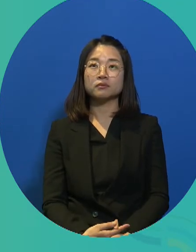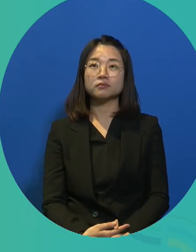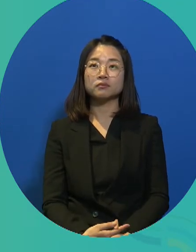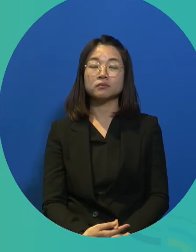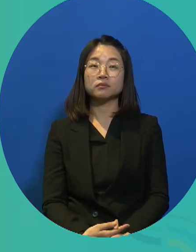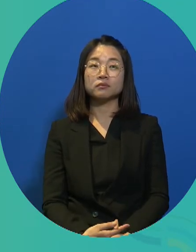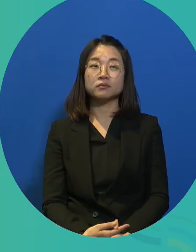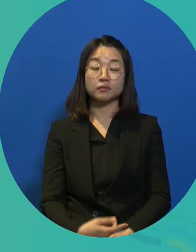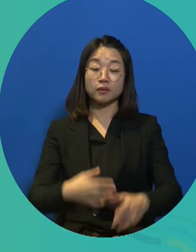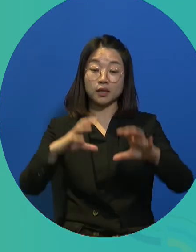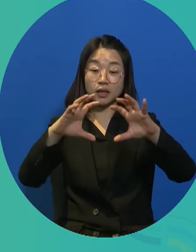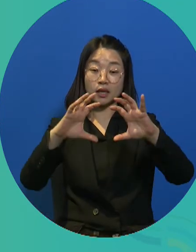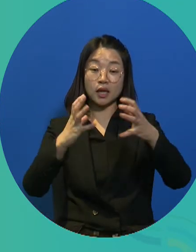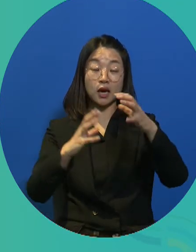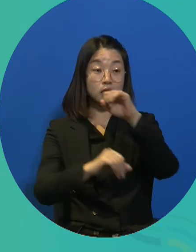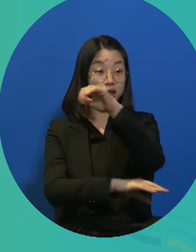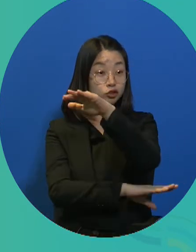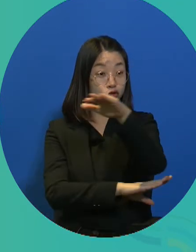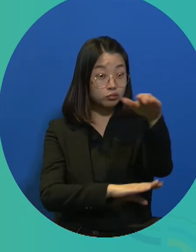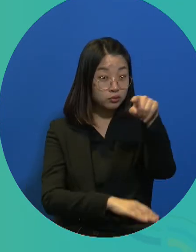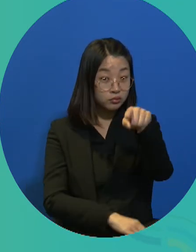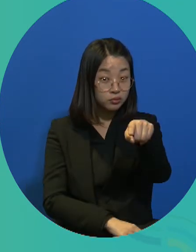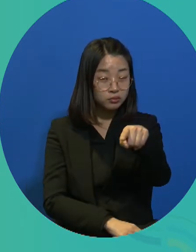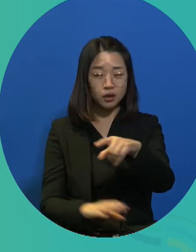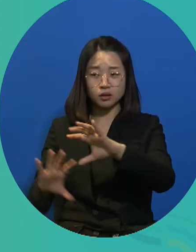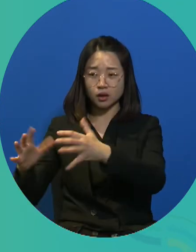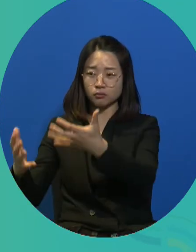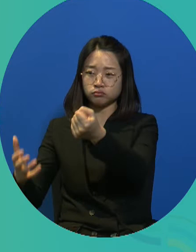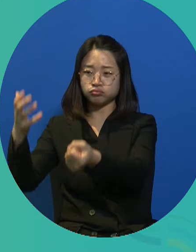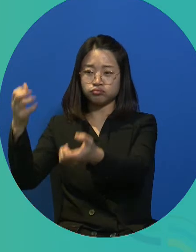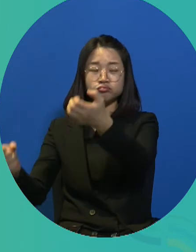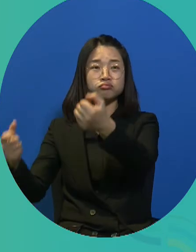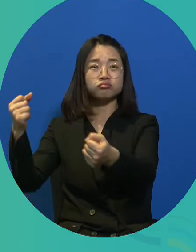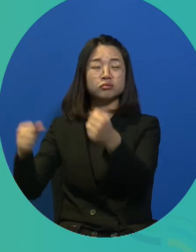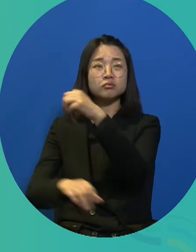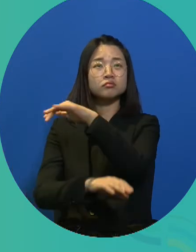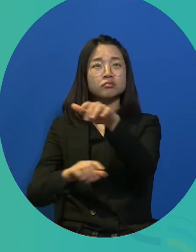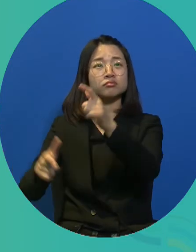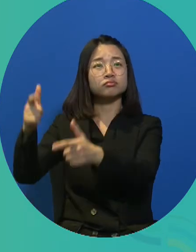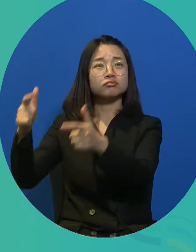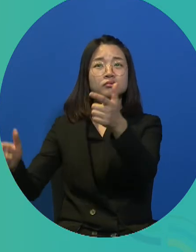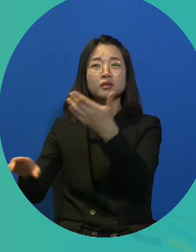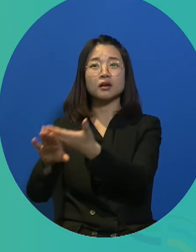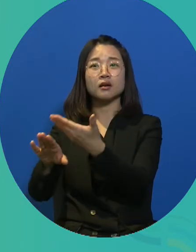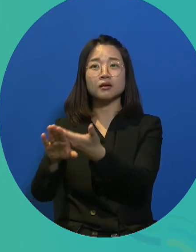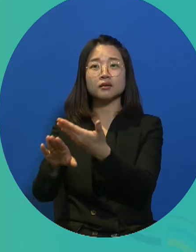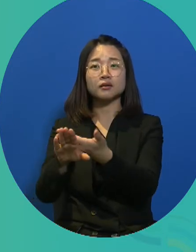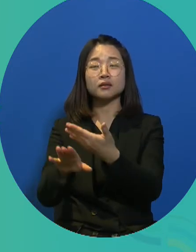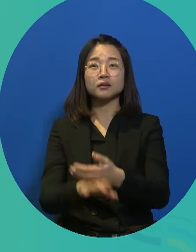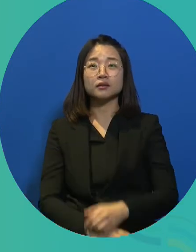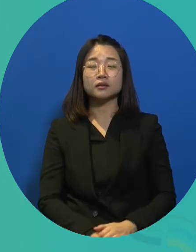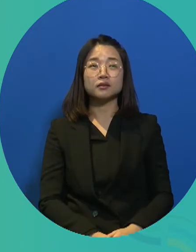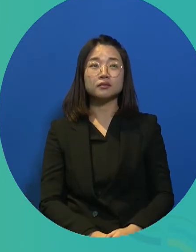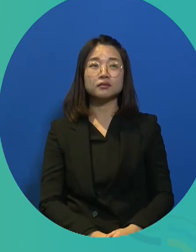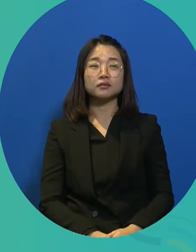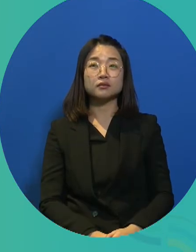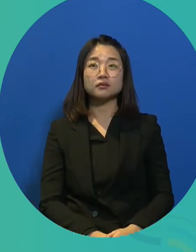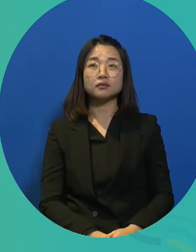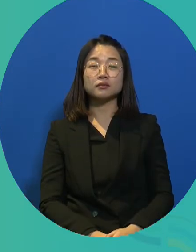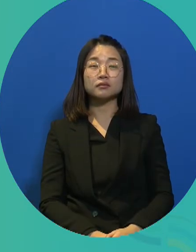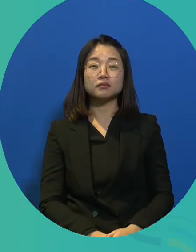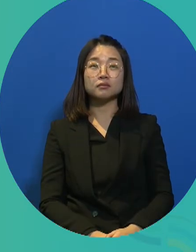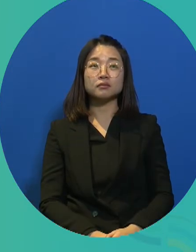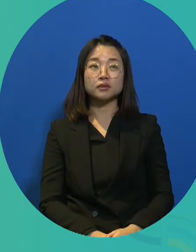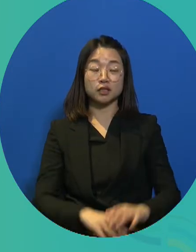국제 기준이 개별 국가의 상황에 모두 맞을 수는 없다라고 할 것입니다. 모든 개별 국가의 상황에 고려해서